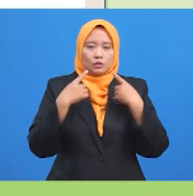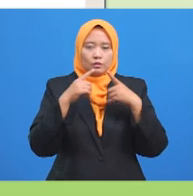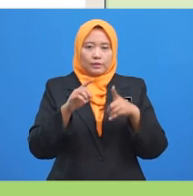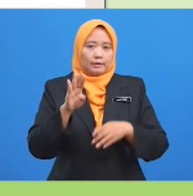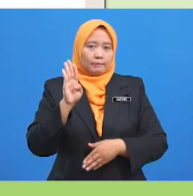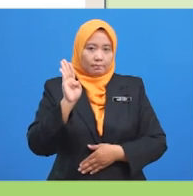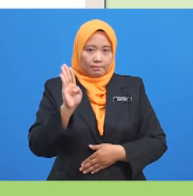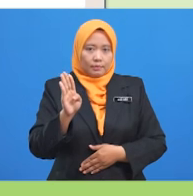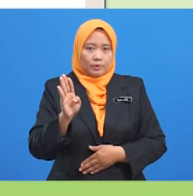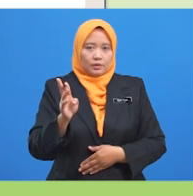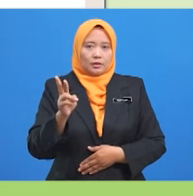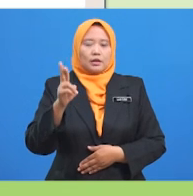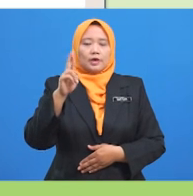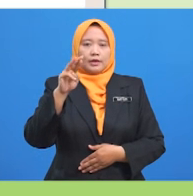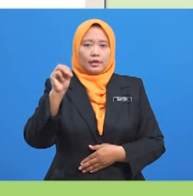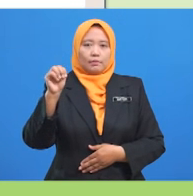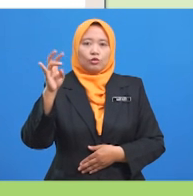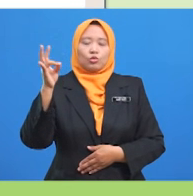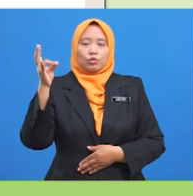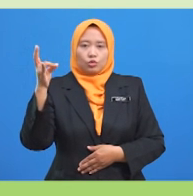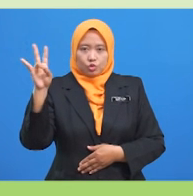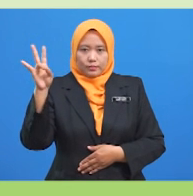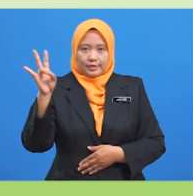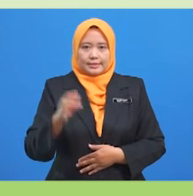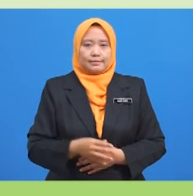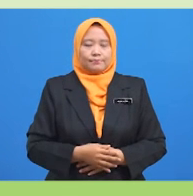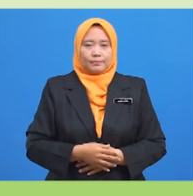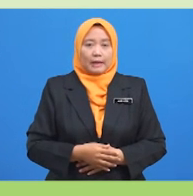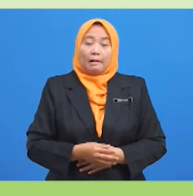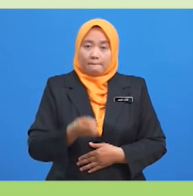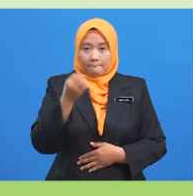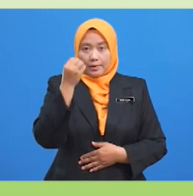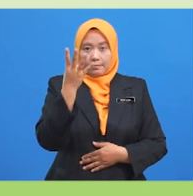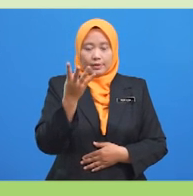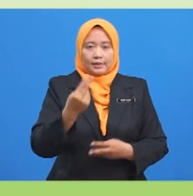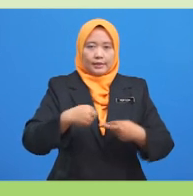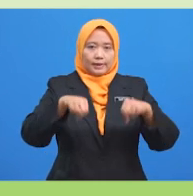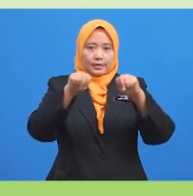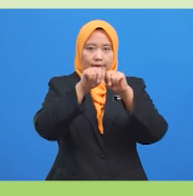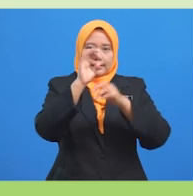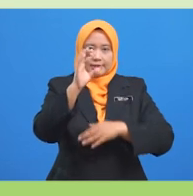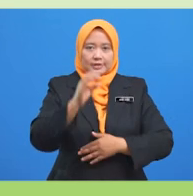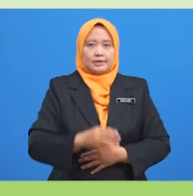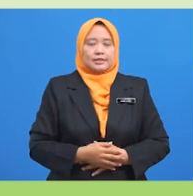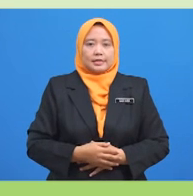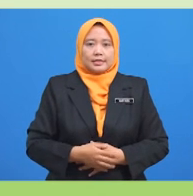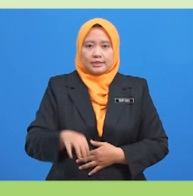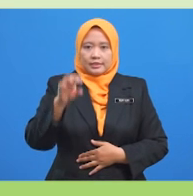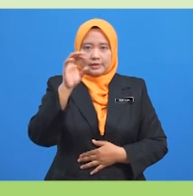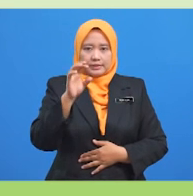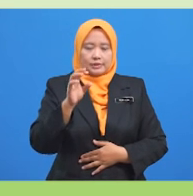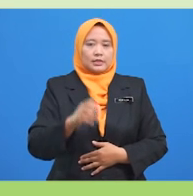dengan nilai RM17. Berapakah nilai C? C ialah